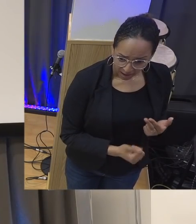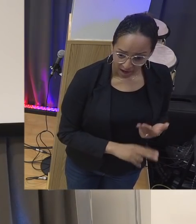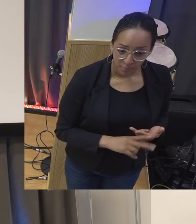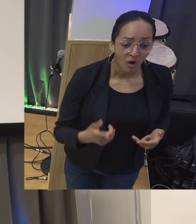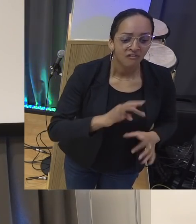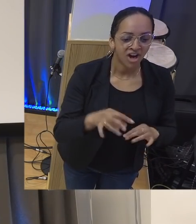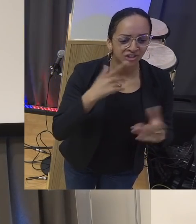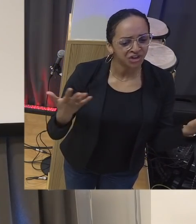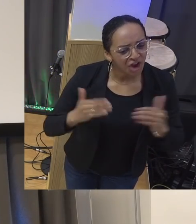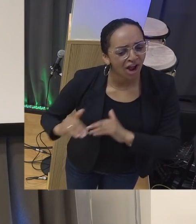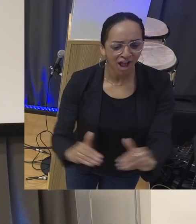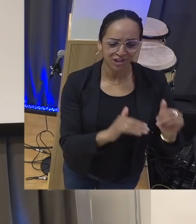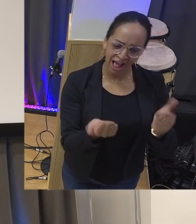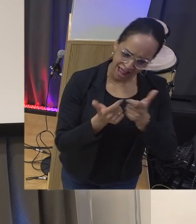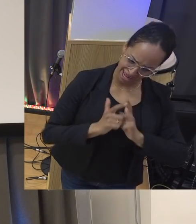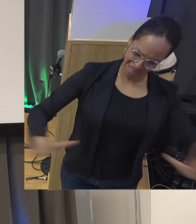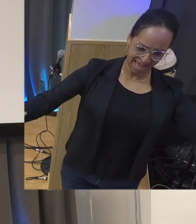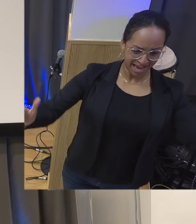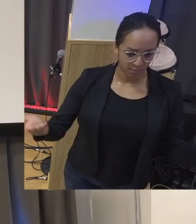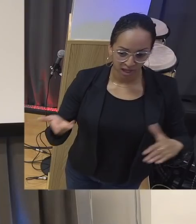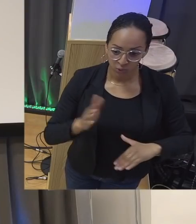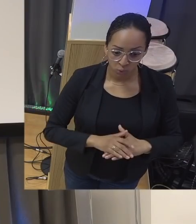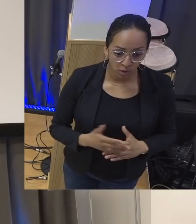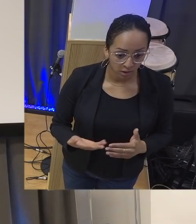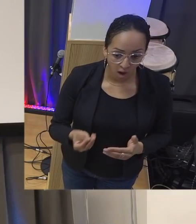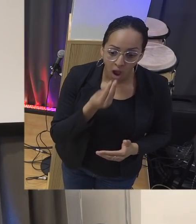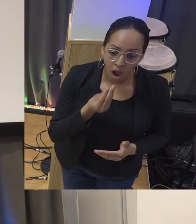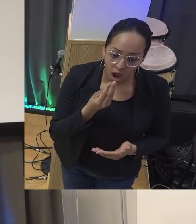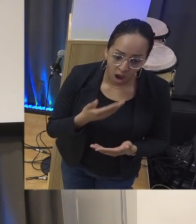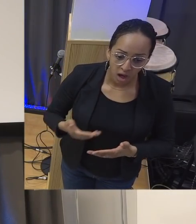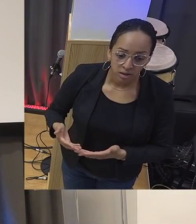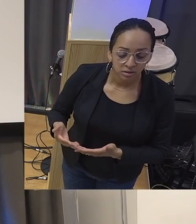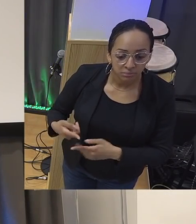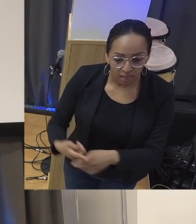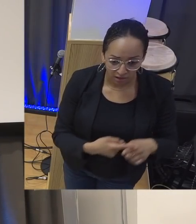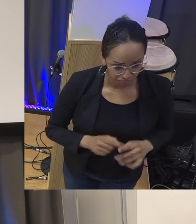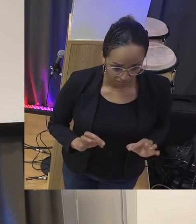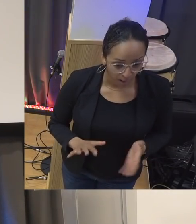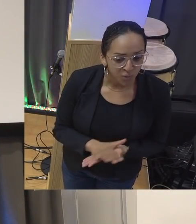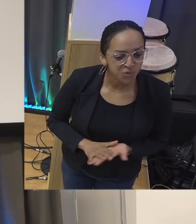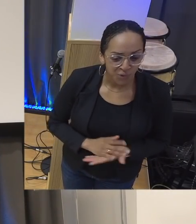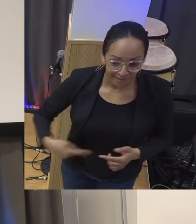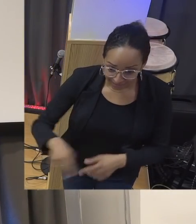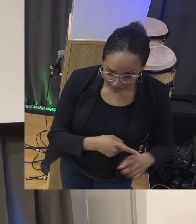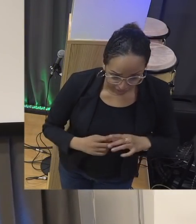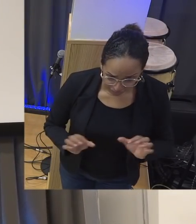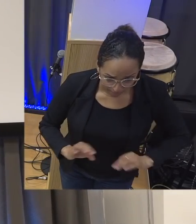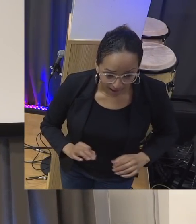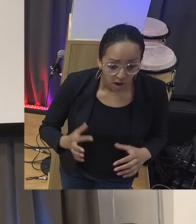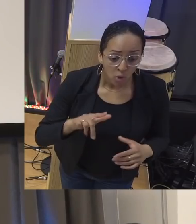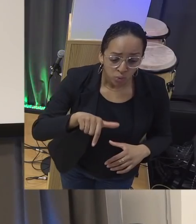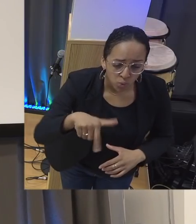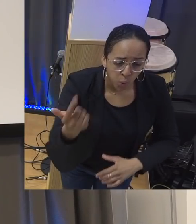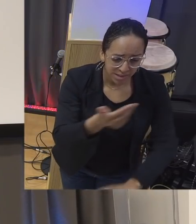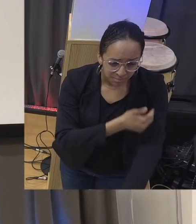vive la liberté, vive l'égalité. Le problème, c'est que personne ne partage le couscous. On est 12 millions d'habitants en France.